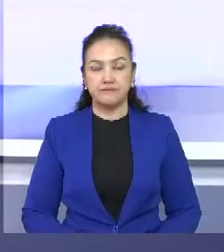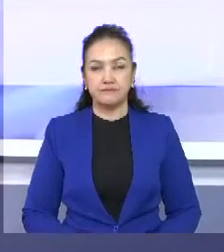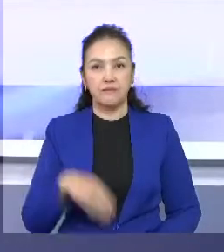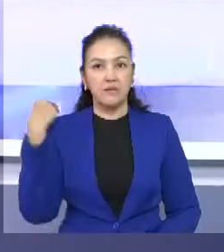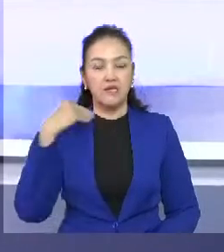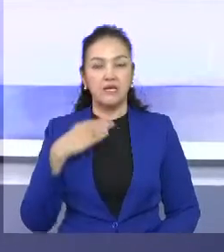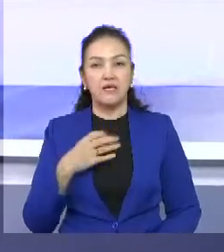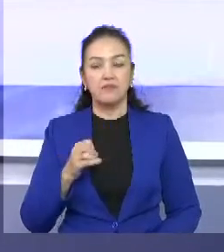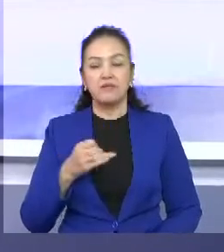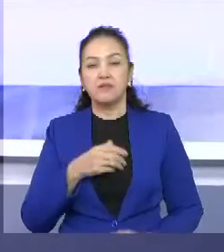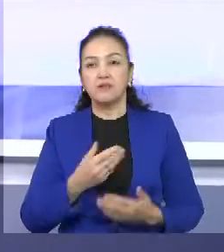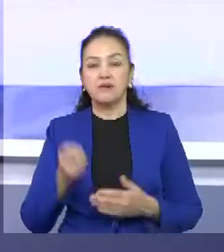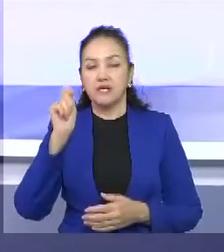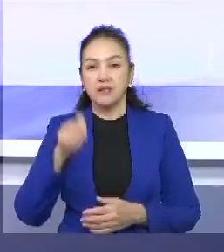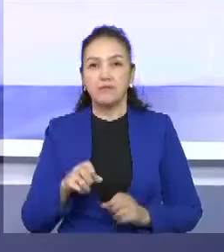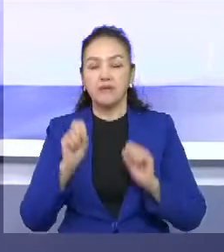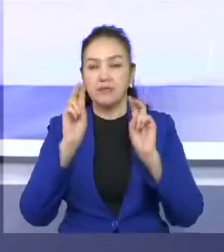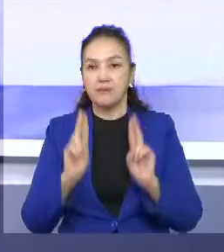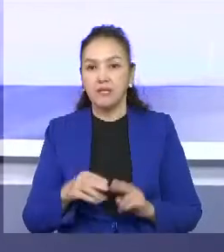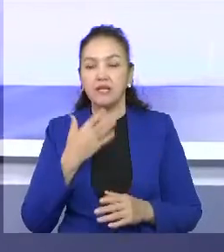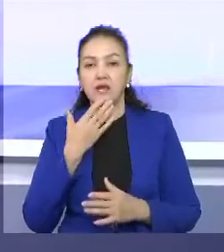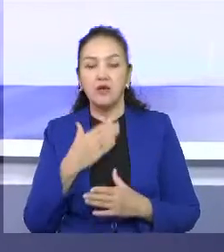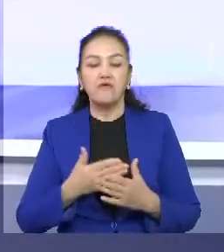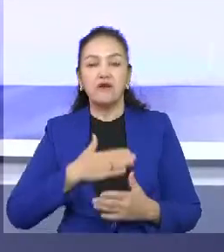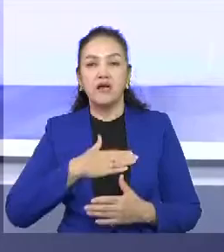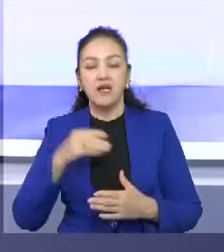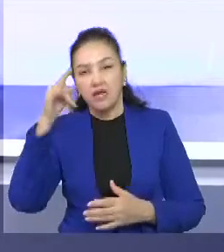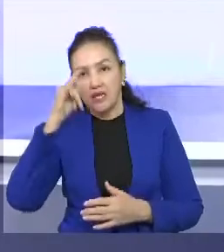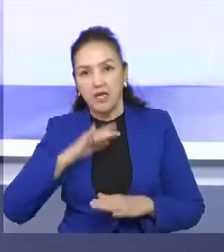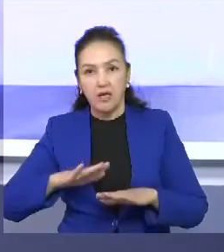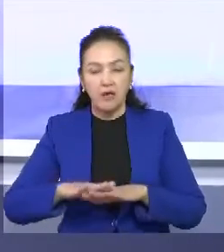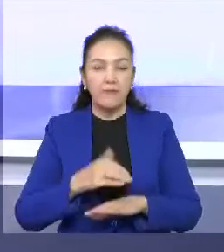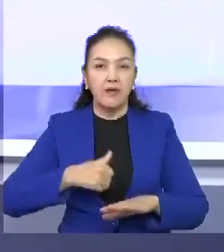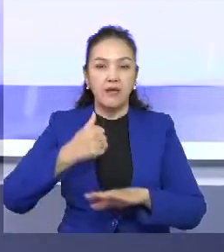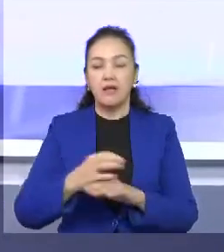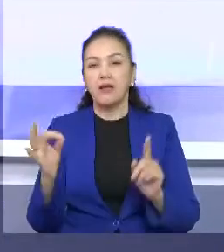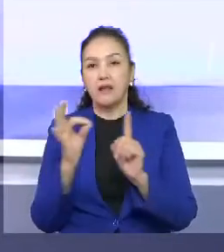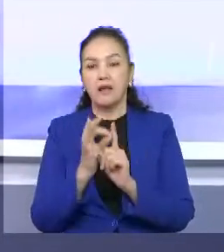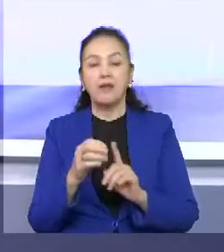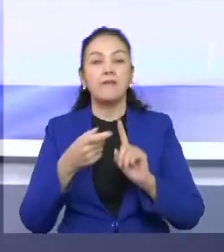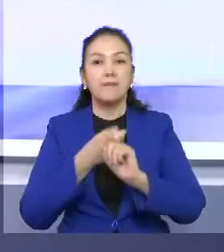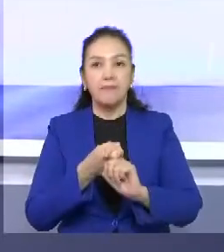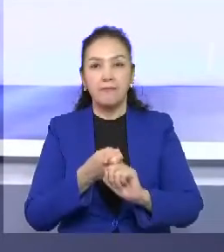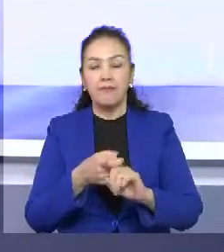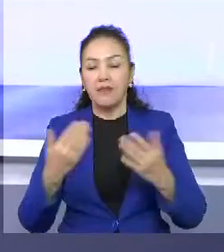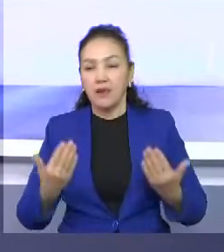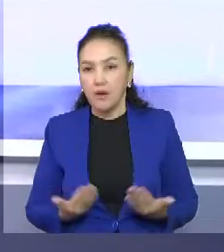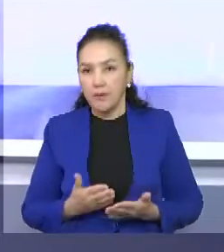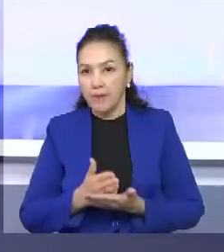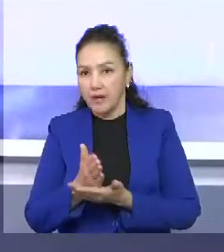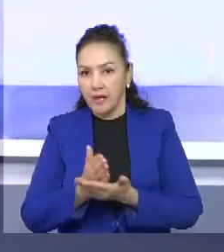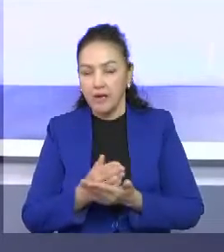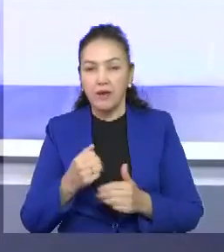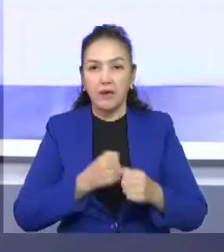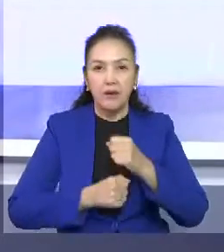В Актобе с серии семинаров прибыли специалисты национальной сети волонтеров Казахстана. Главная цель – наладить связь между местными исполнительными органами